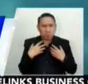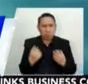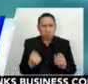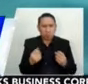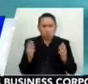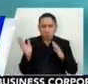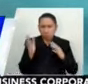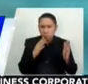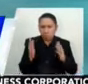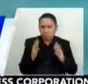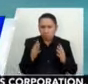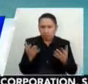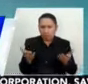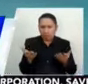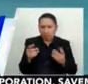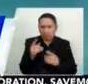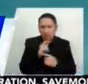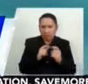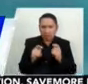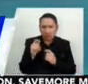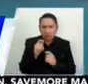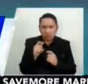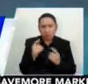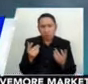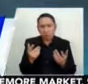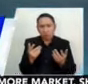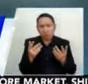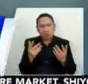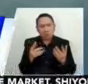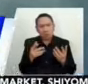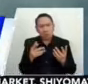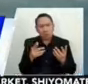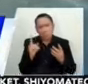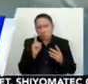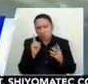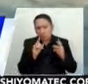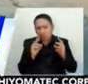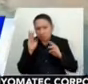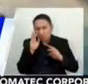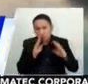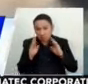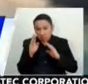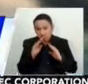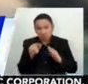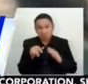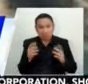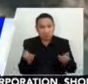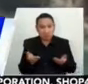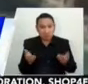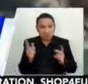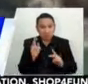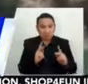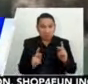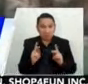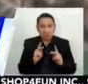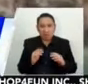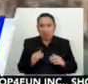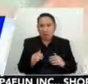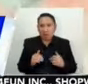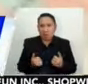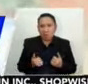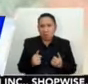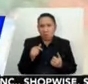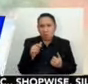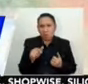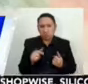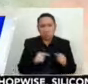sa problema noong mga residente dito sa Catanduanes ay kung paano makakapagsimula ulit,